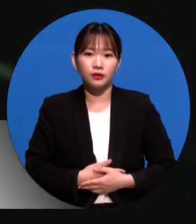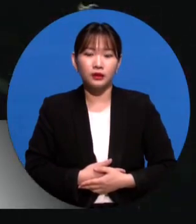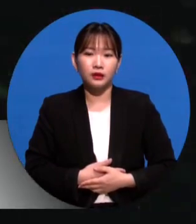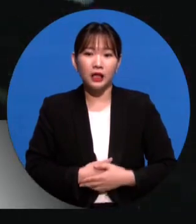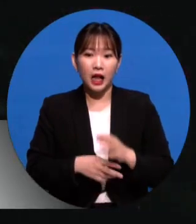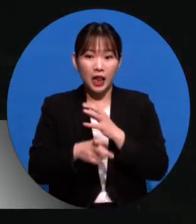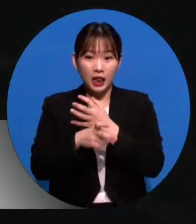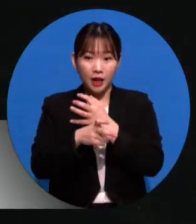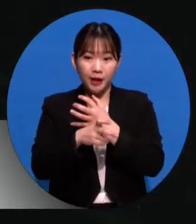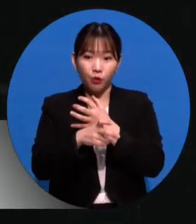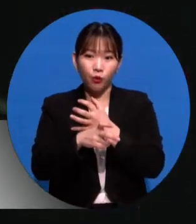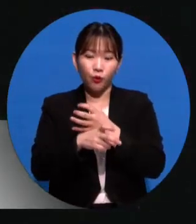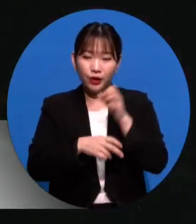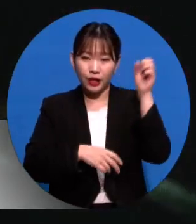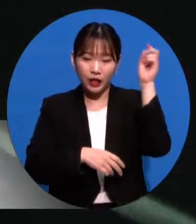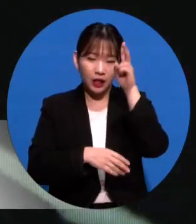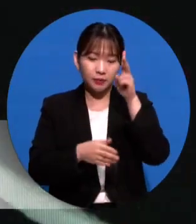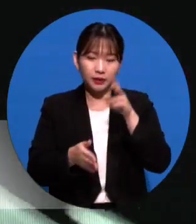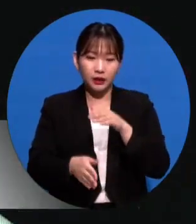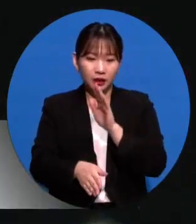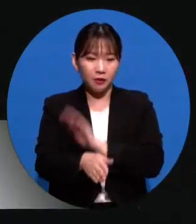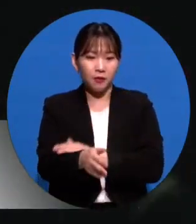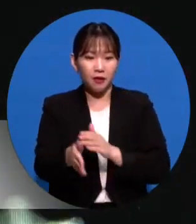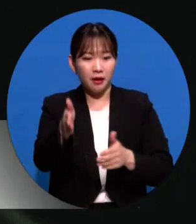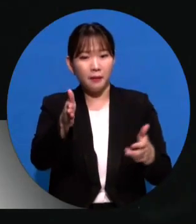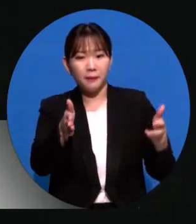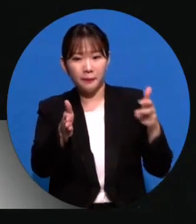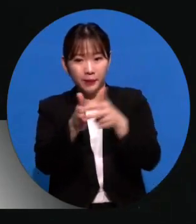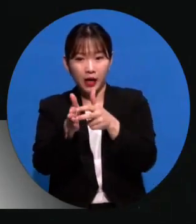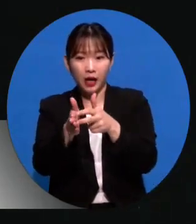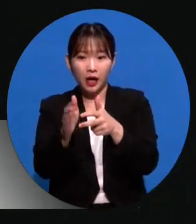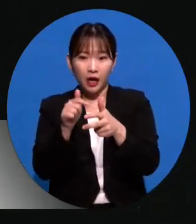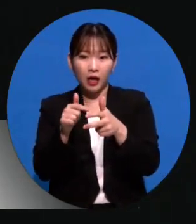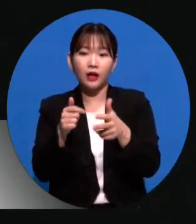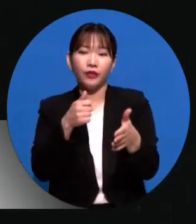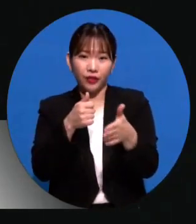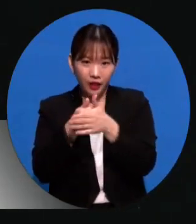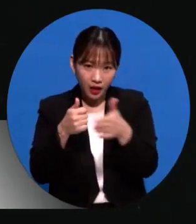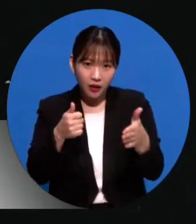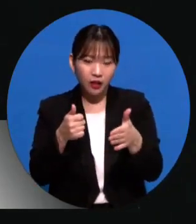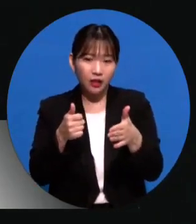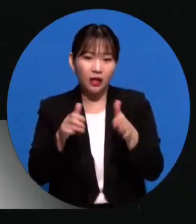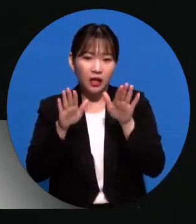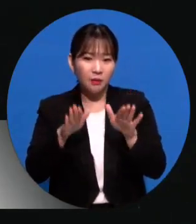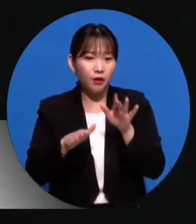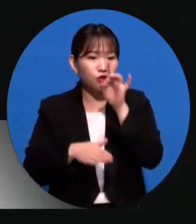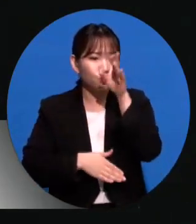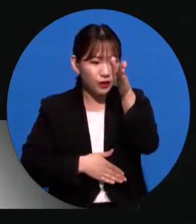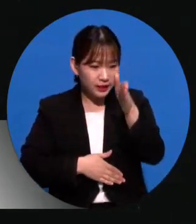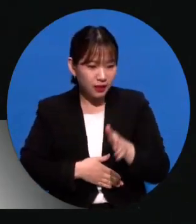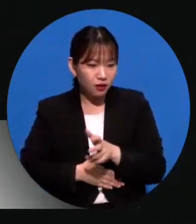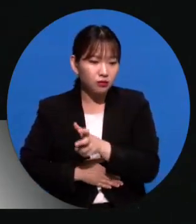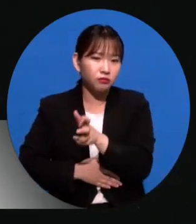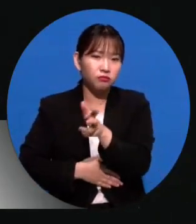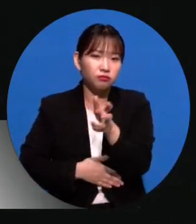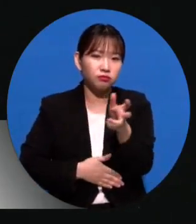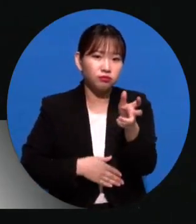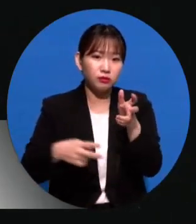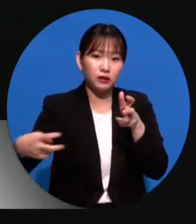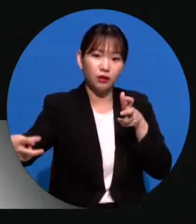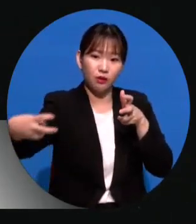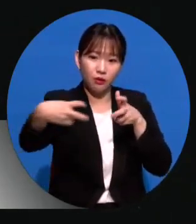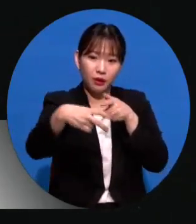달리던 레미콘 차량이 갑자기 오른쪽으로 가드레일과 부딪힙니다. 그 충격으로 이번에는 다시 중앙선을 넘어